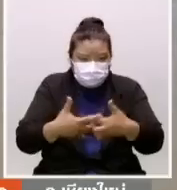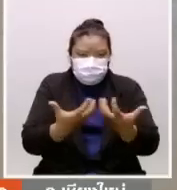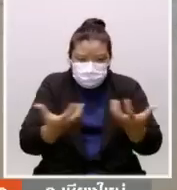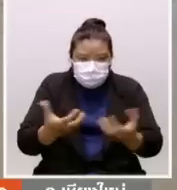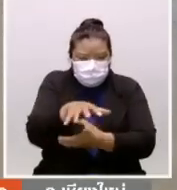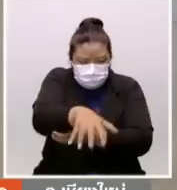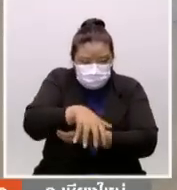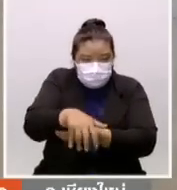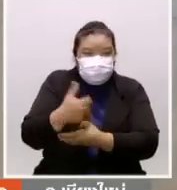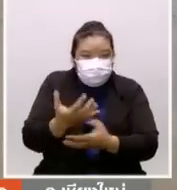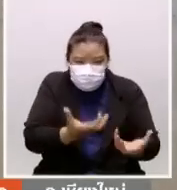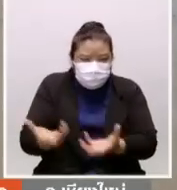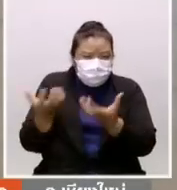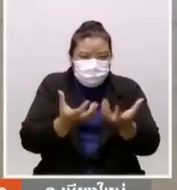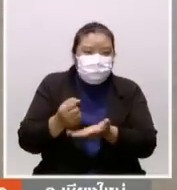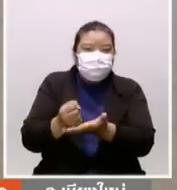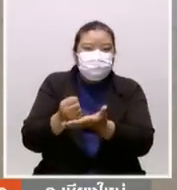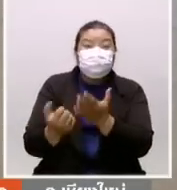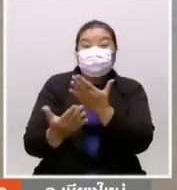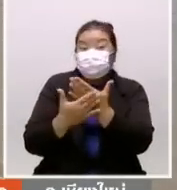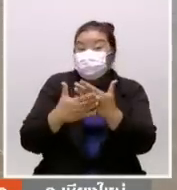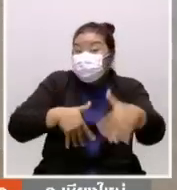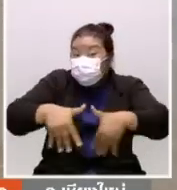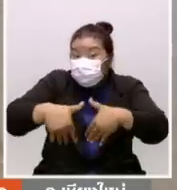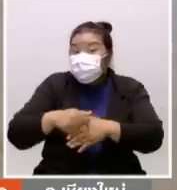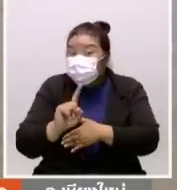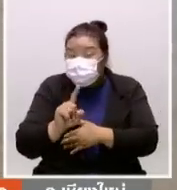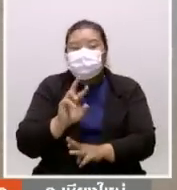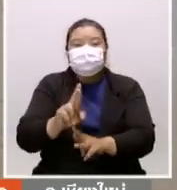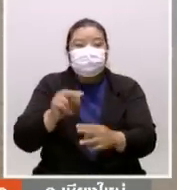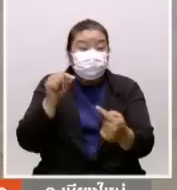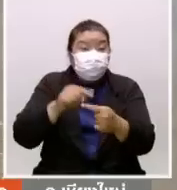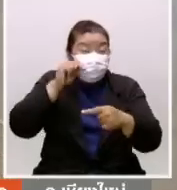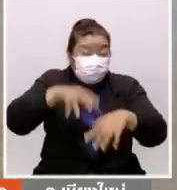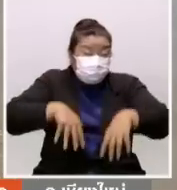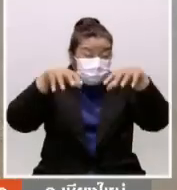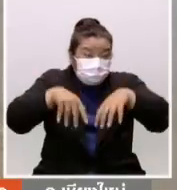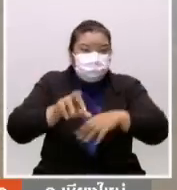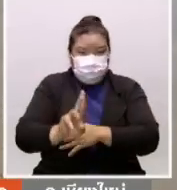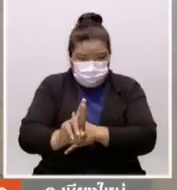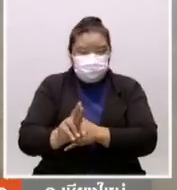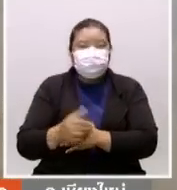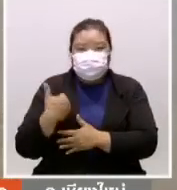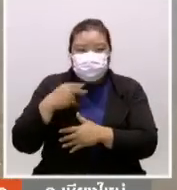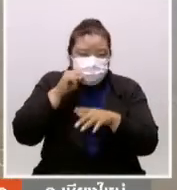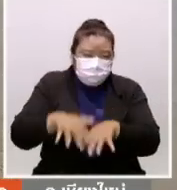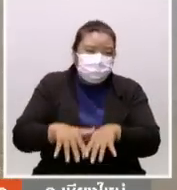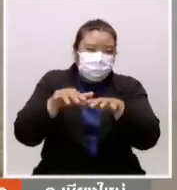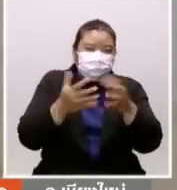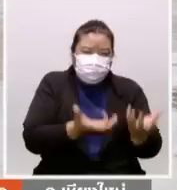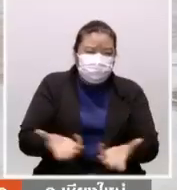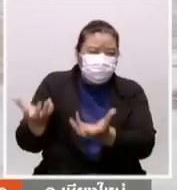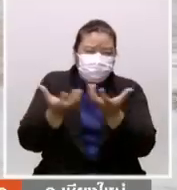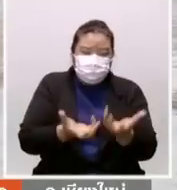หลือผู้ประสบภัยได้อย่างทันท่วงทีแล้วก็แจ้งเตือนประชาชนในพื้นที่เสี่ยงให้ติดตามสถานการณ์น้ำเตรียมพร้อมรับมือขนย้ายทรั